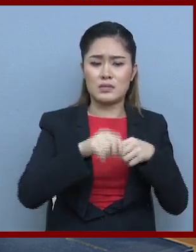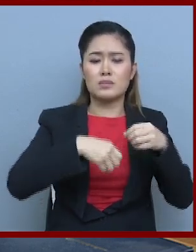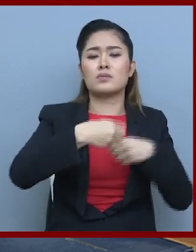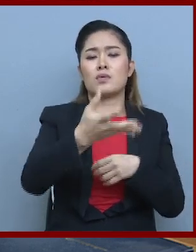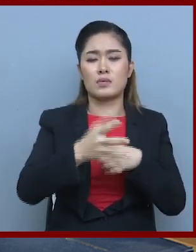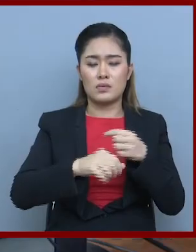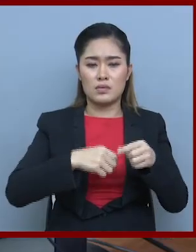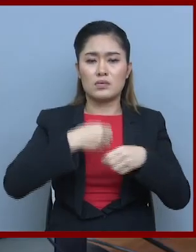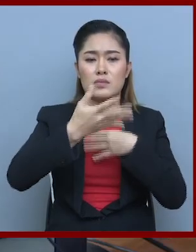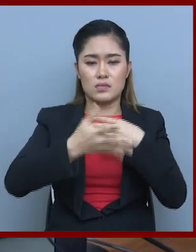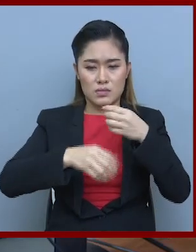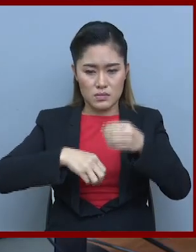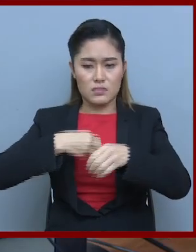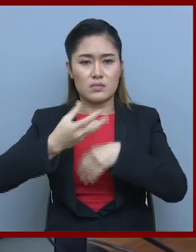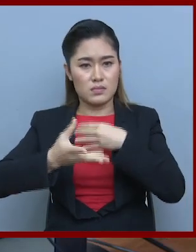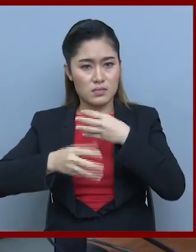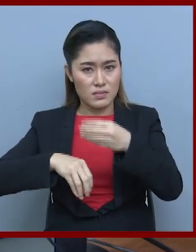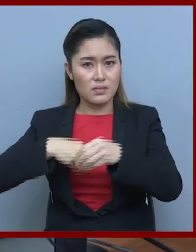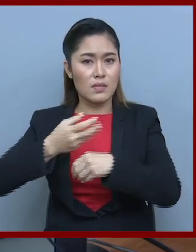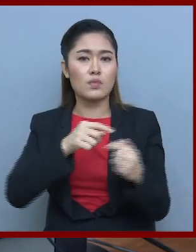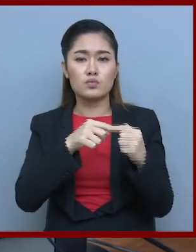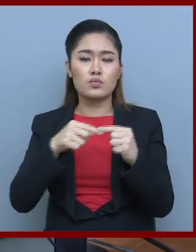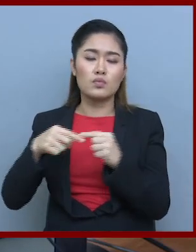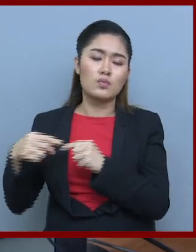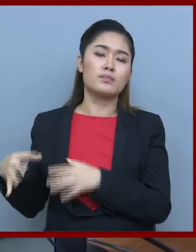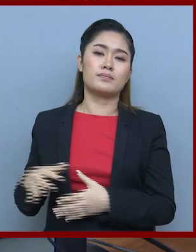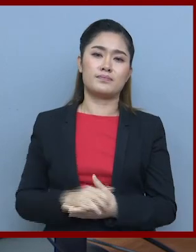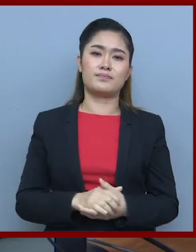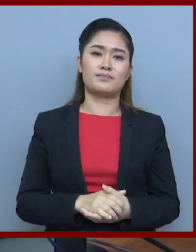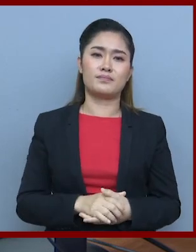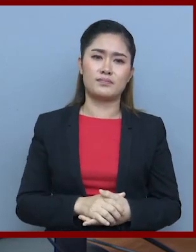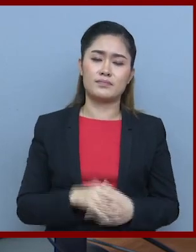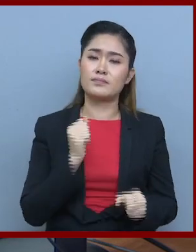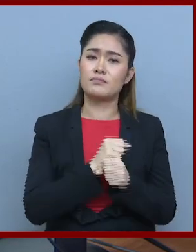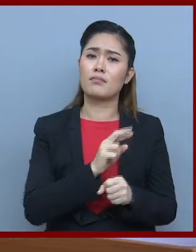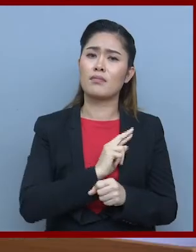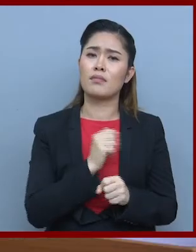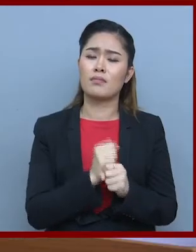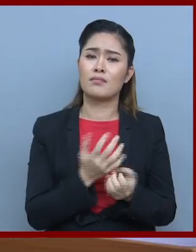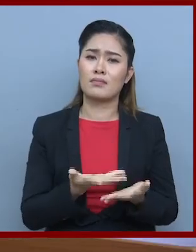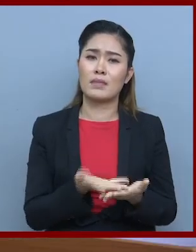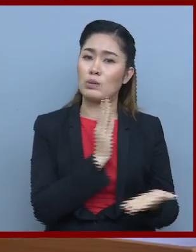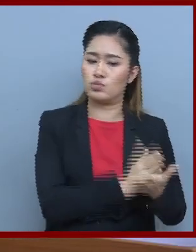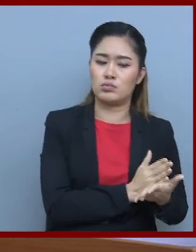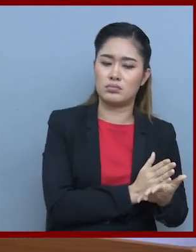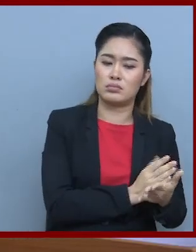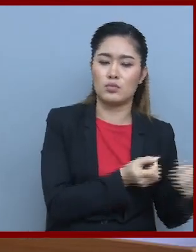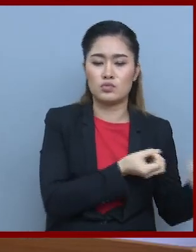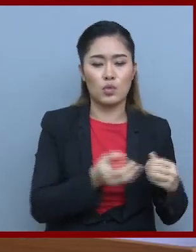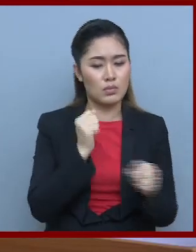านให้ไทม์เมอร์อะไรทำต่อไทม์เมอร์2ทำต่อโดยที่ตัวเองเป็นยังไงครับนักศึกษาหยุดทำงาน